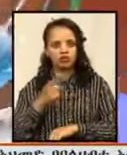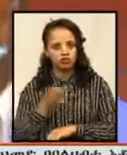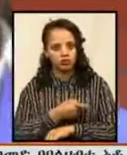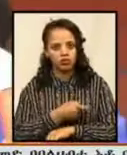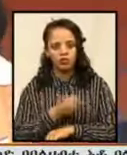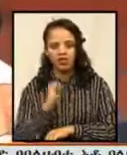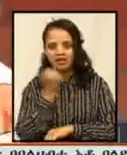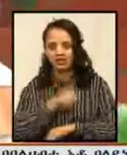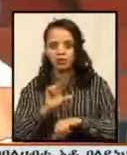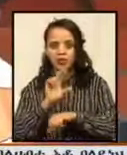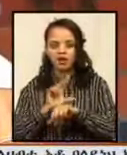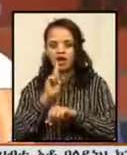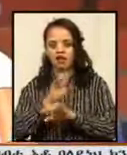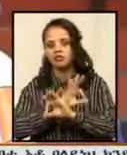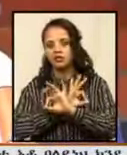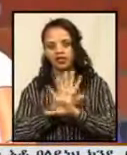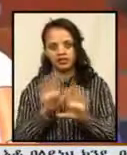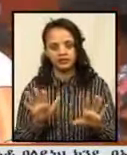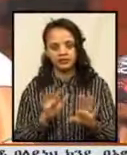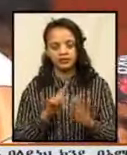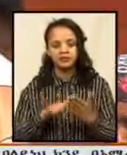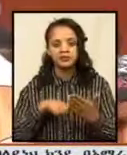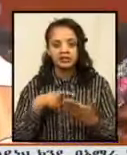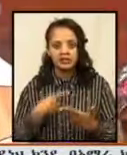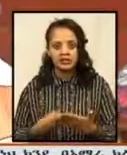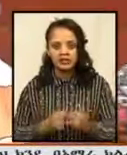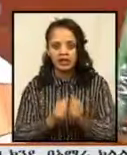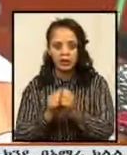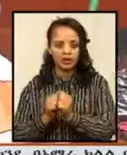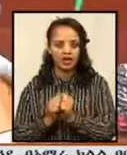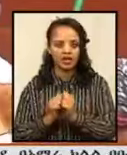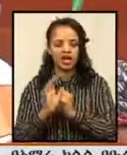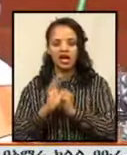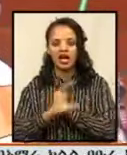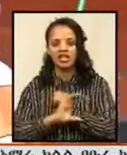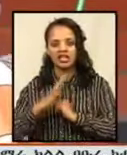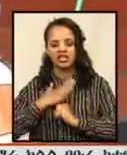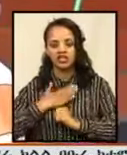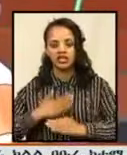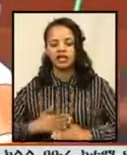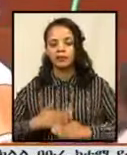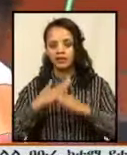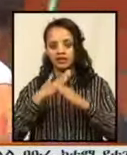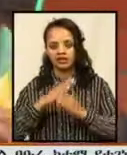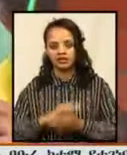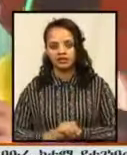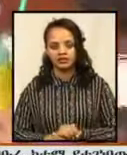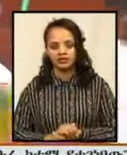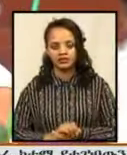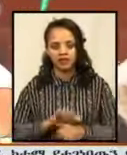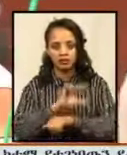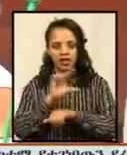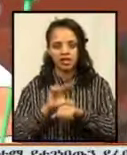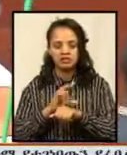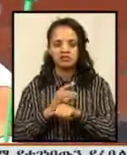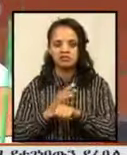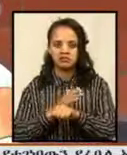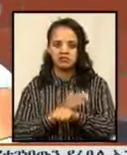ብሔር በለው አንዱም የለም። ስለዚህ በጋራ አገራችንን ገንብተን ብሔራችንን